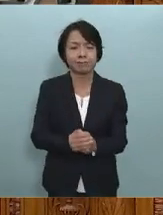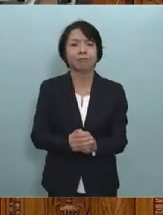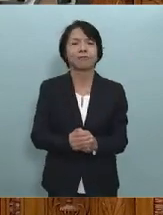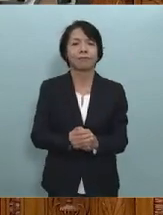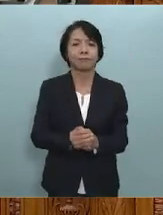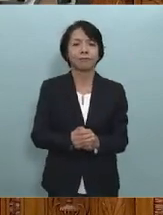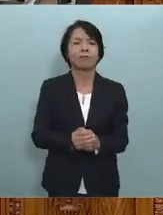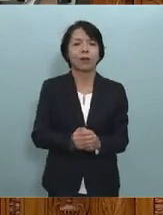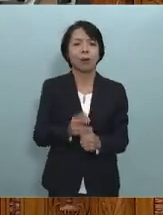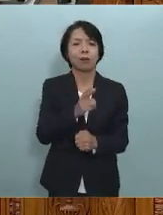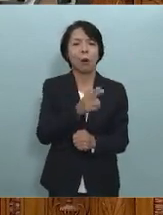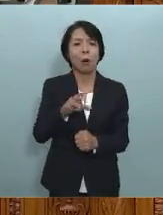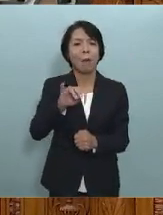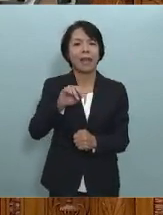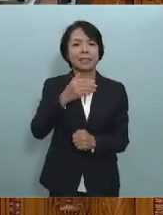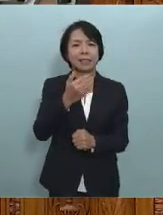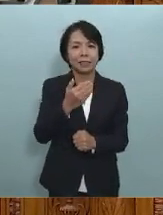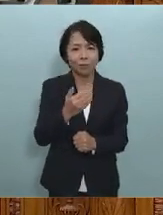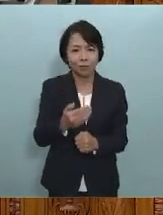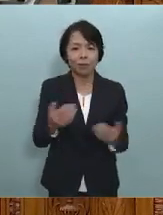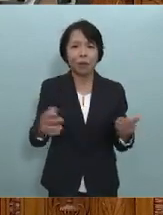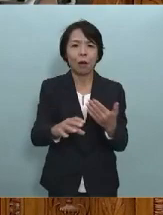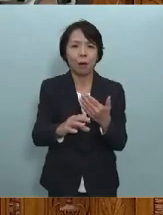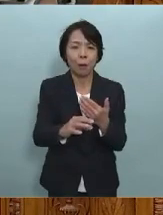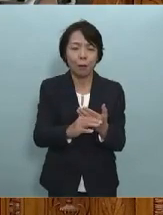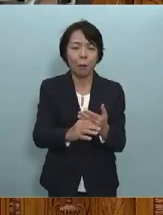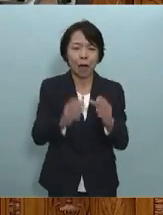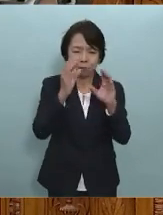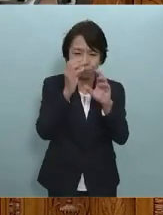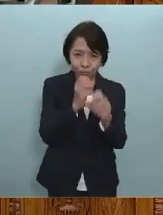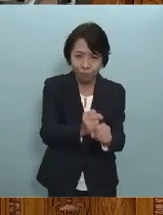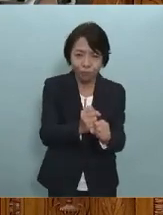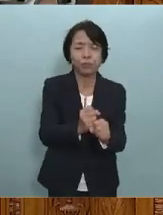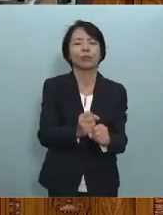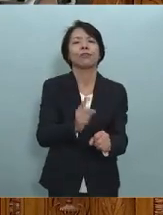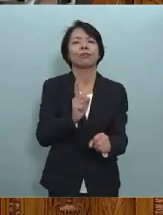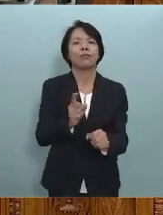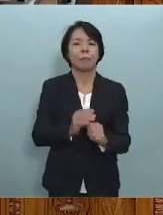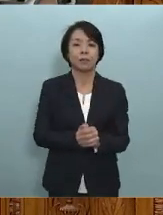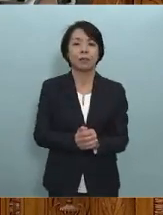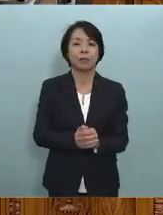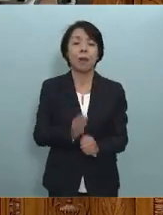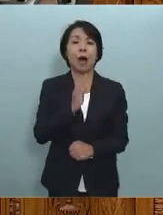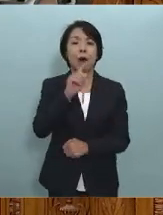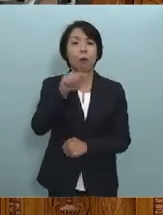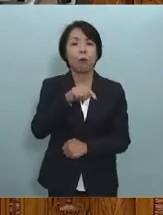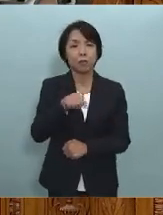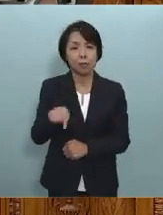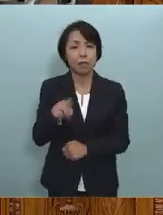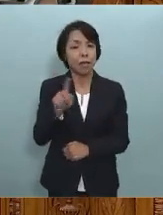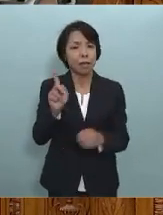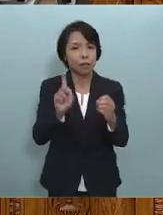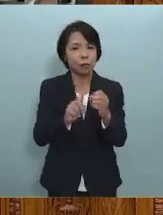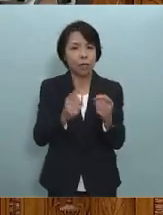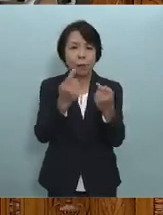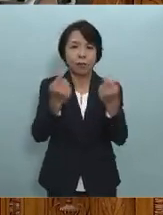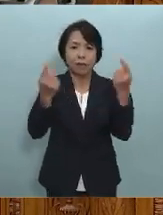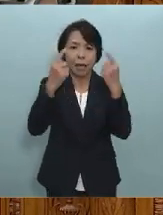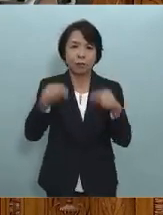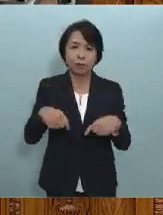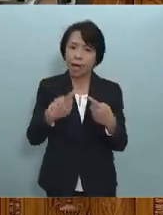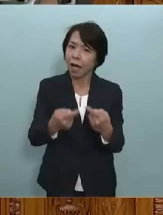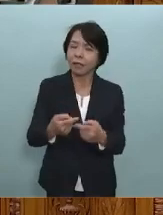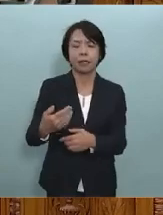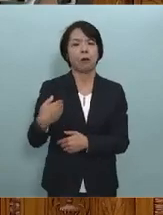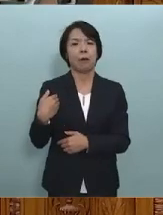ぬ馬畜という言葉さえありますこれでは本人が何のために大学に行っているのか分かりませ